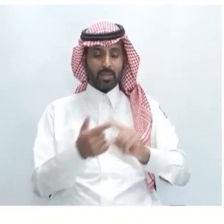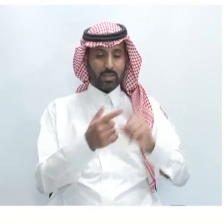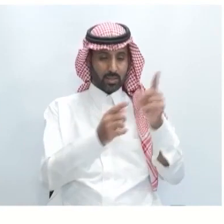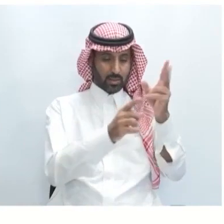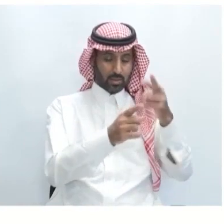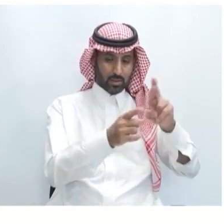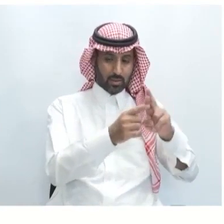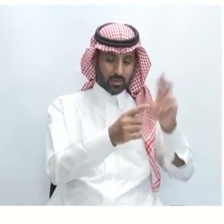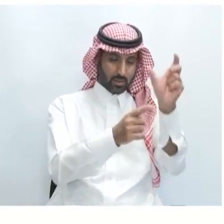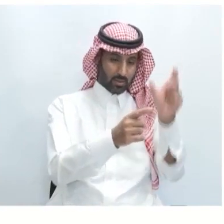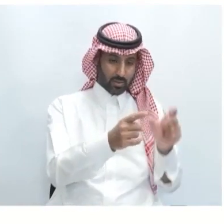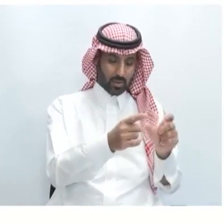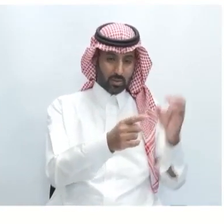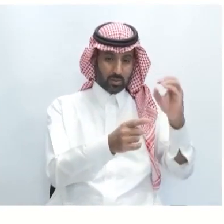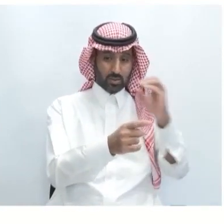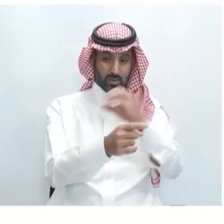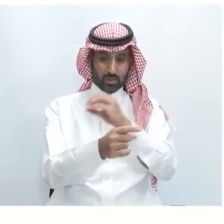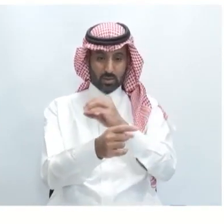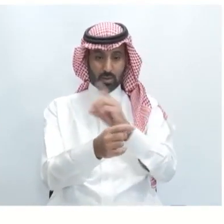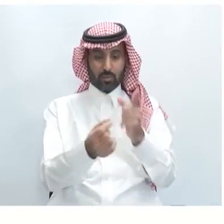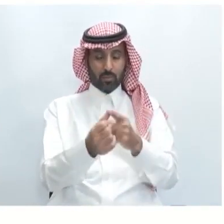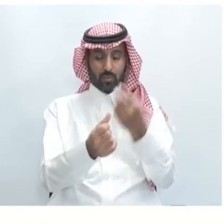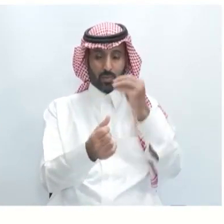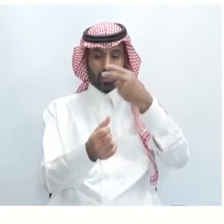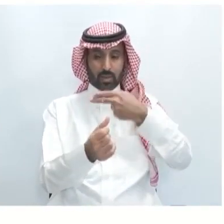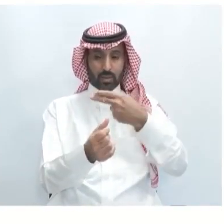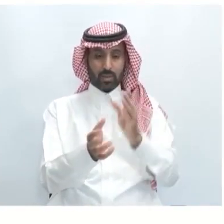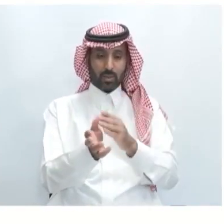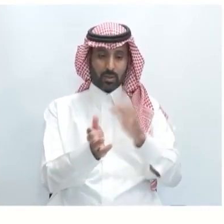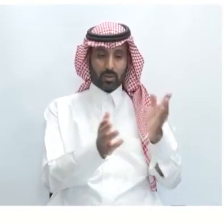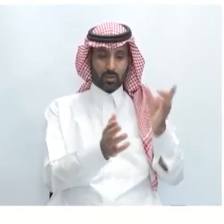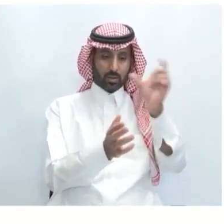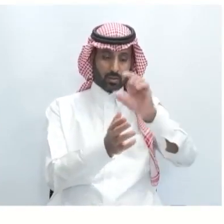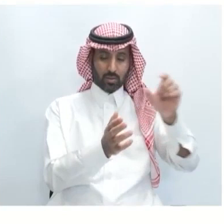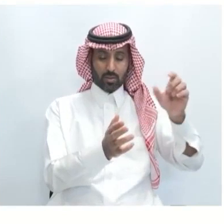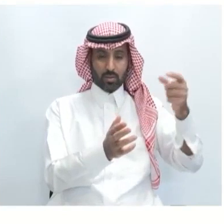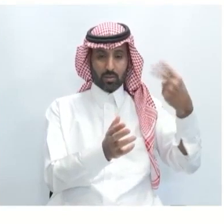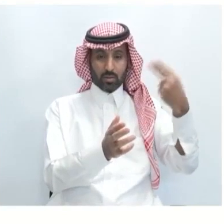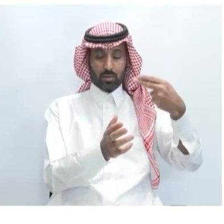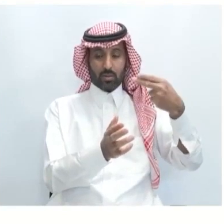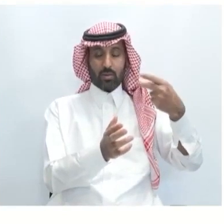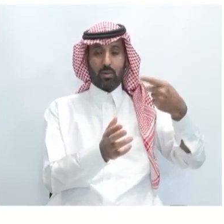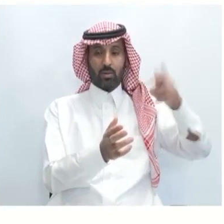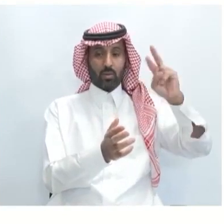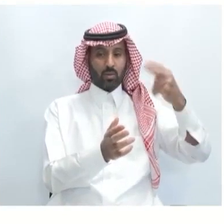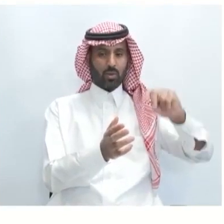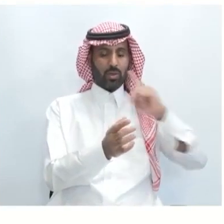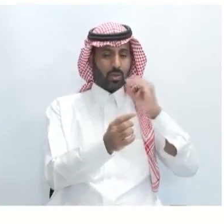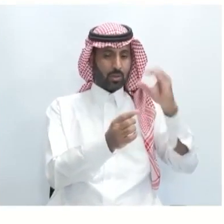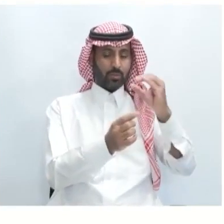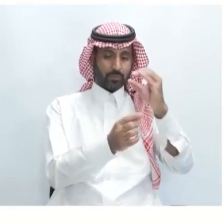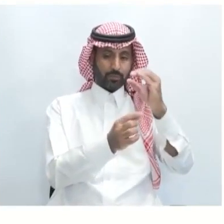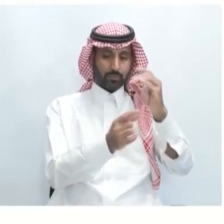جانبيه متغيره مجموعه امين اذا هو عباره عن ذره كربون وسطيه في الوسط هذا هو